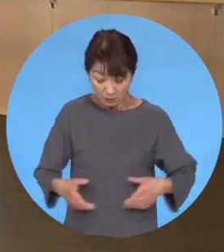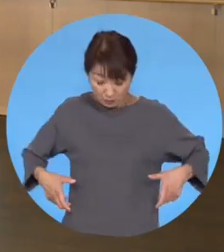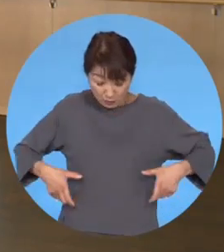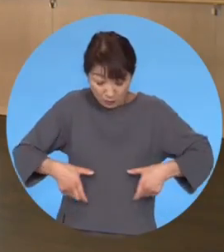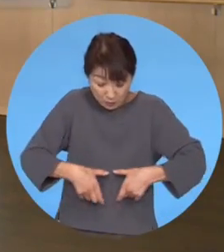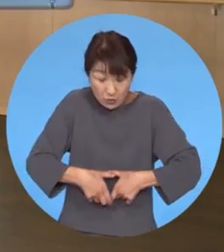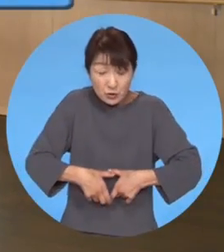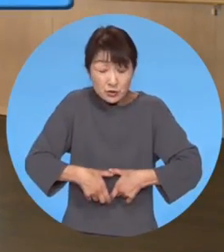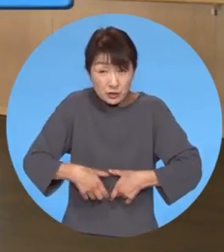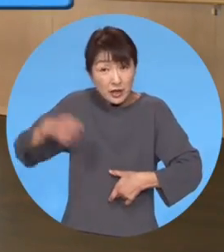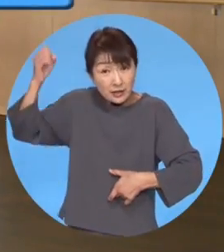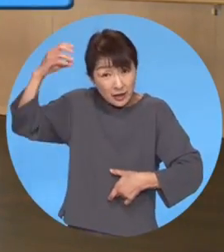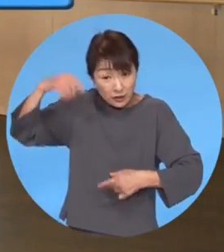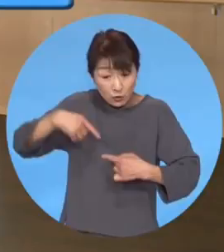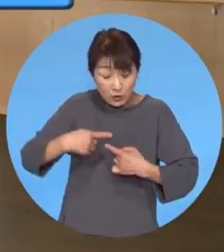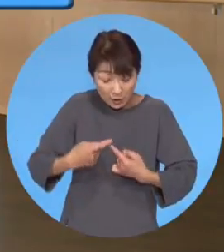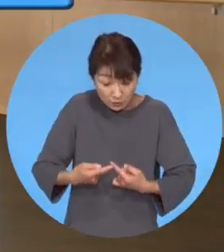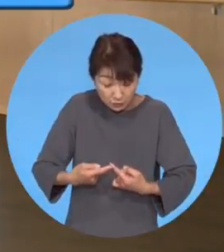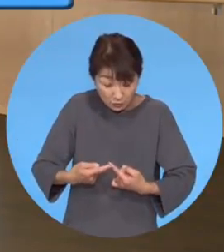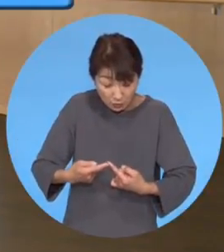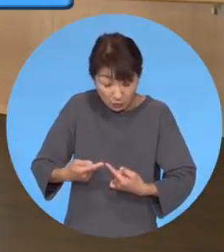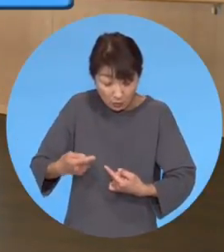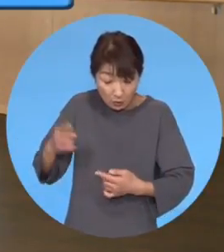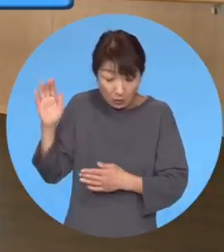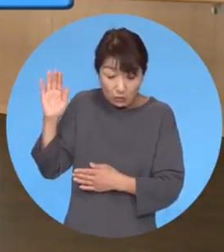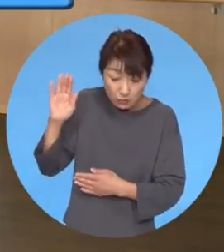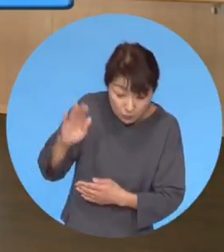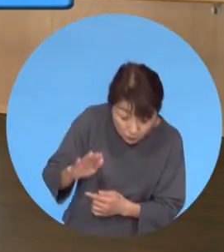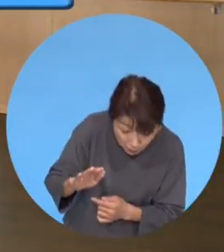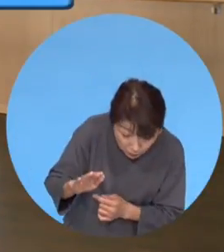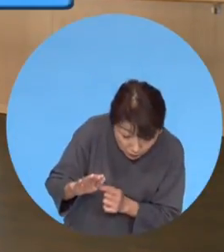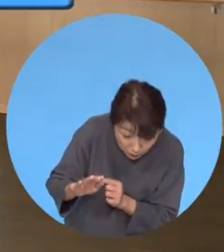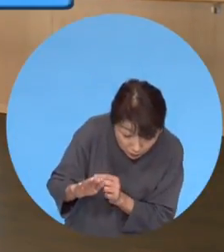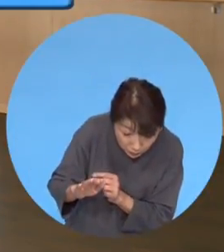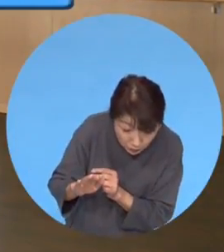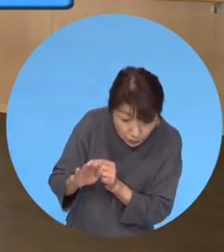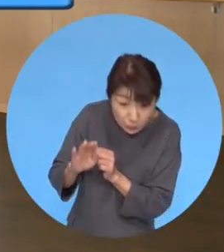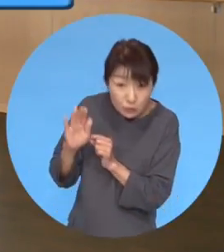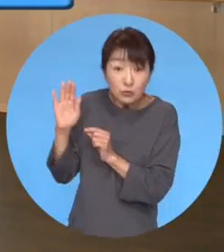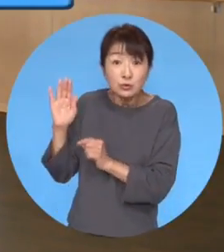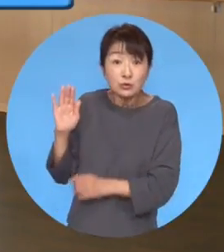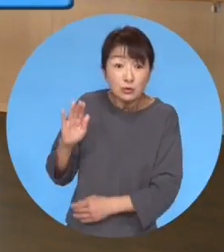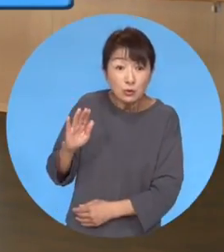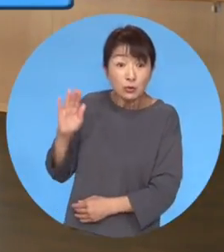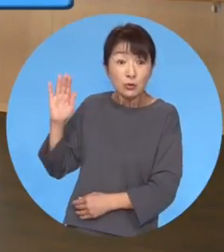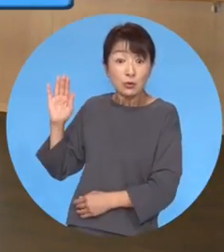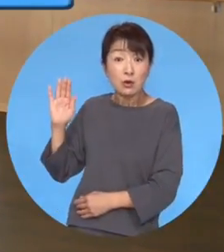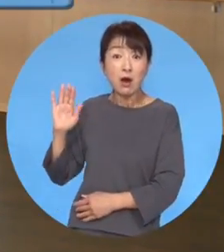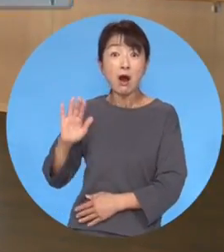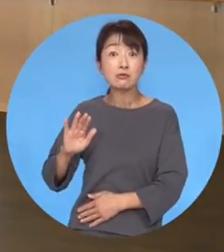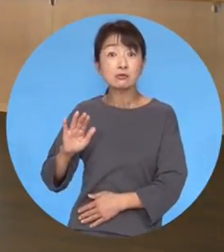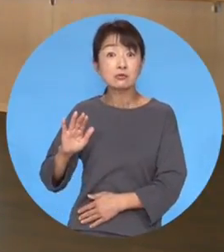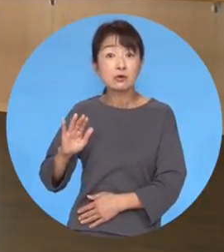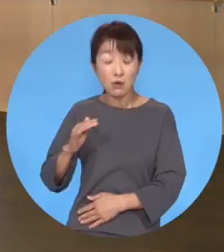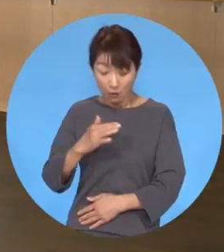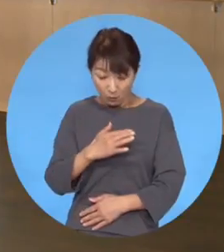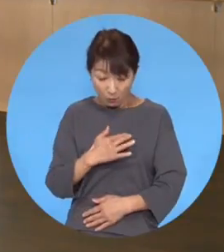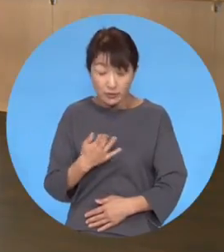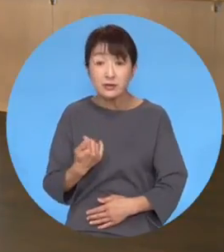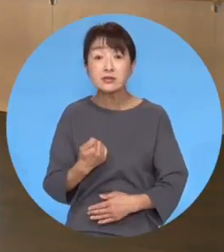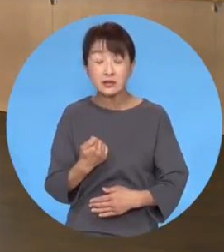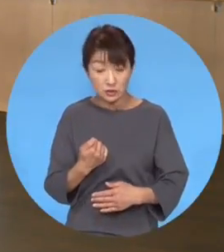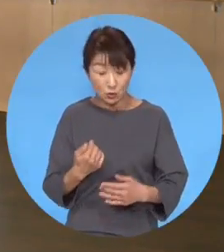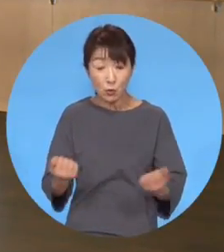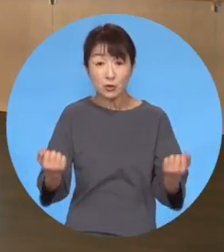電源を入れてこうやると引っ張ってくれるんですね。その引っ張るっていう動作が私たちが使